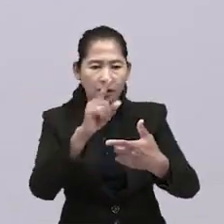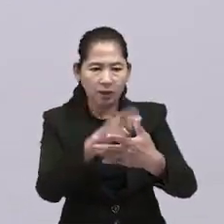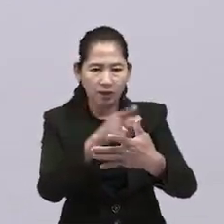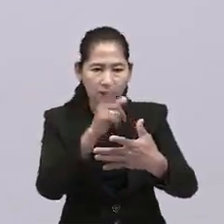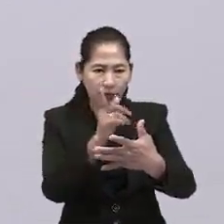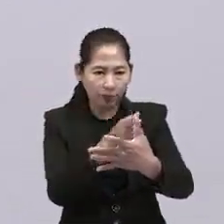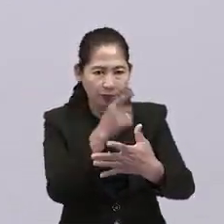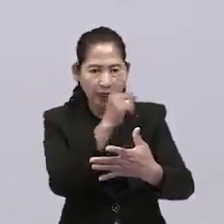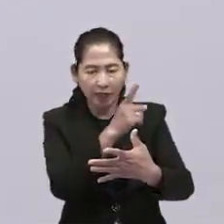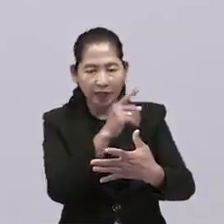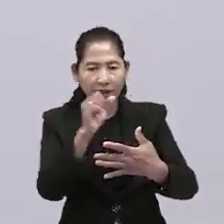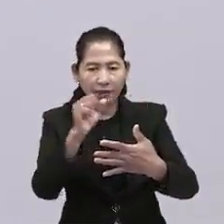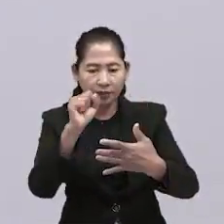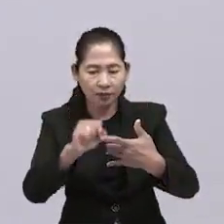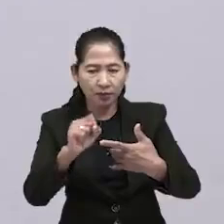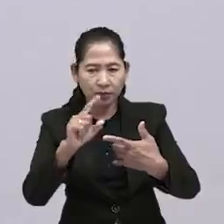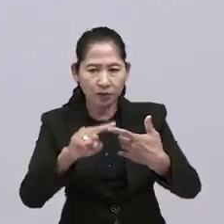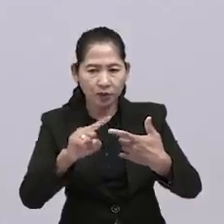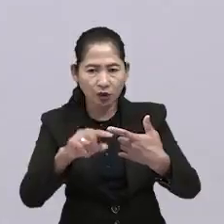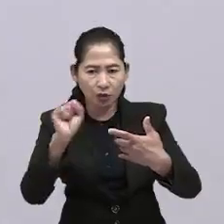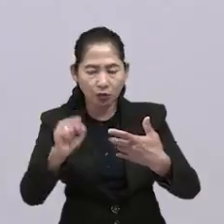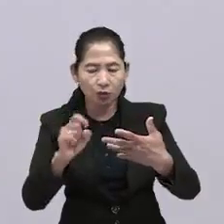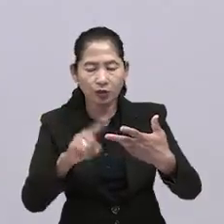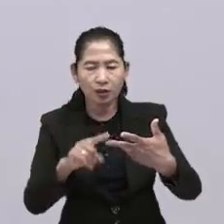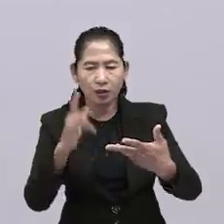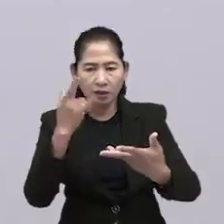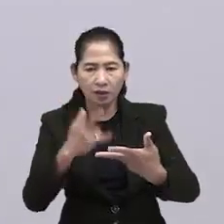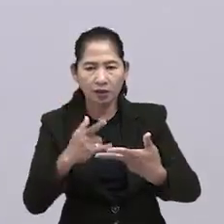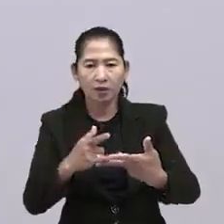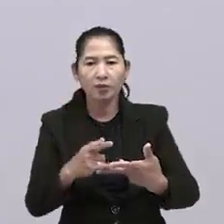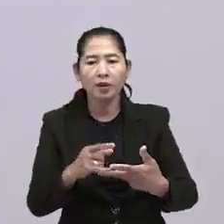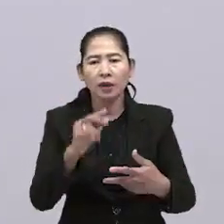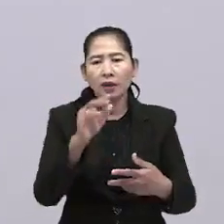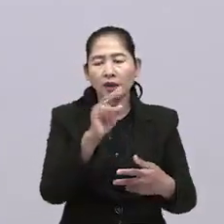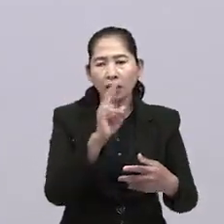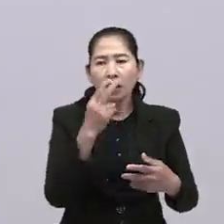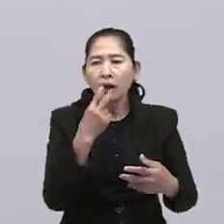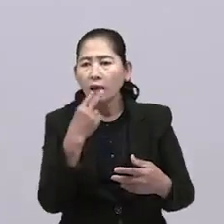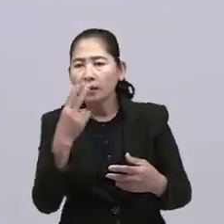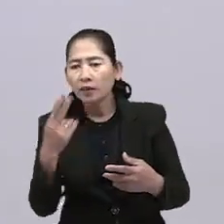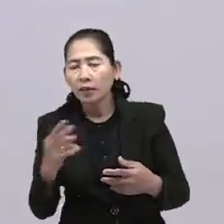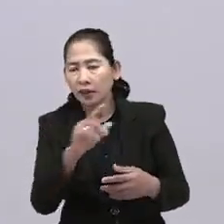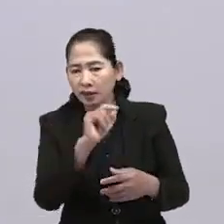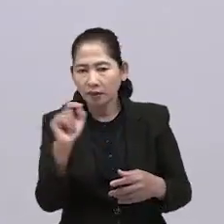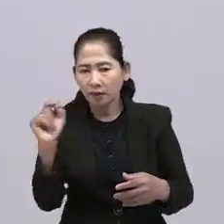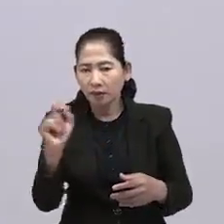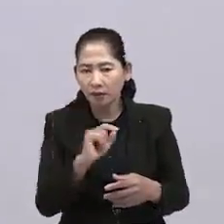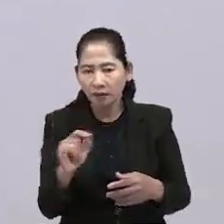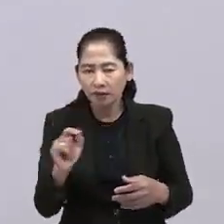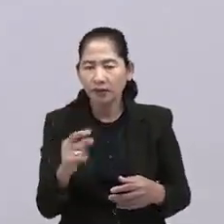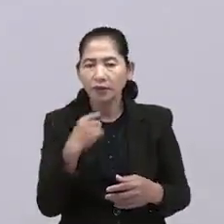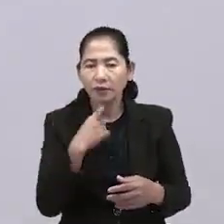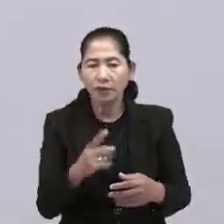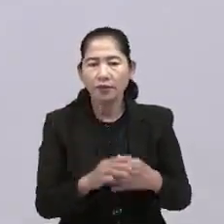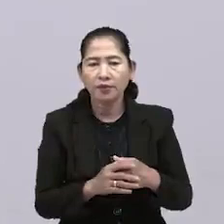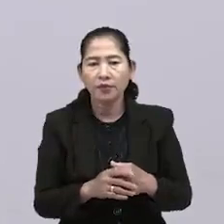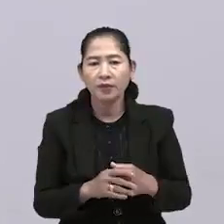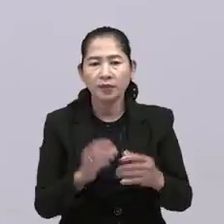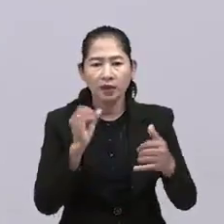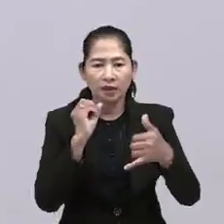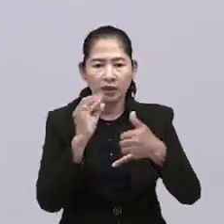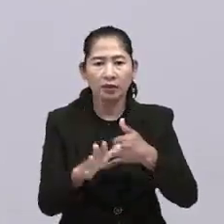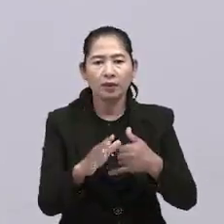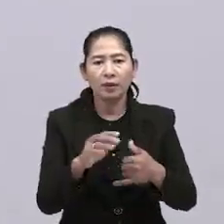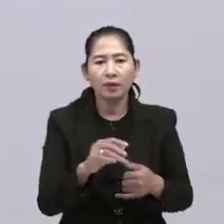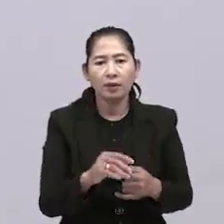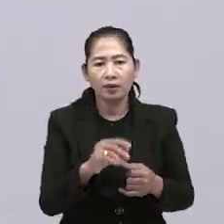ចាដល់គ្រប់ទៅតាមលក្ខខណ្ឌមួយនេះដាក់មកសរសេរអធិប្បាយចាឲ្យកូនសរសេរយ៉ាងម៉េចខ្លះណាកូនណាចាតាមអ្នកគ្រូប្រាប់ចាប់ផ្ដើមអ្នកគ្រូ